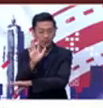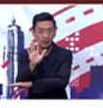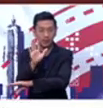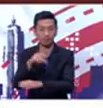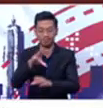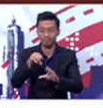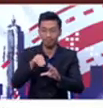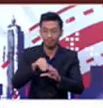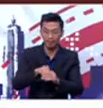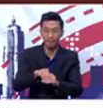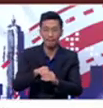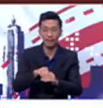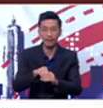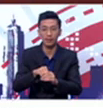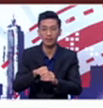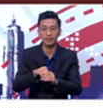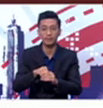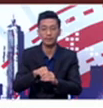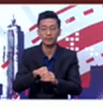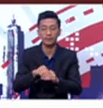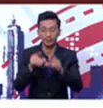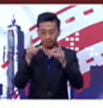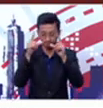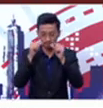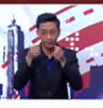dalam keadaan tidak sedarkan